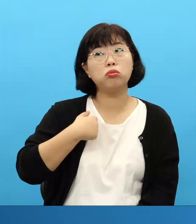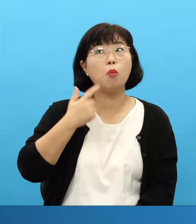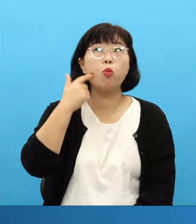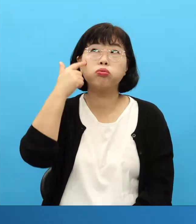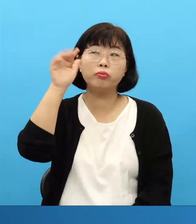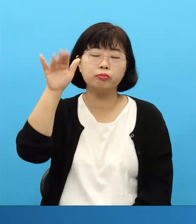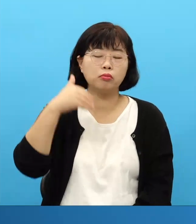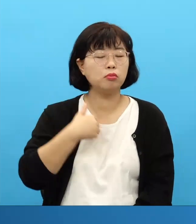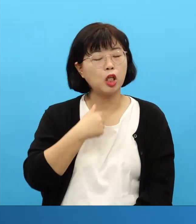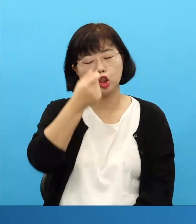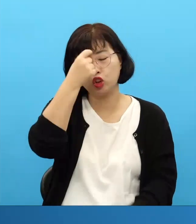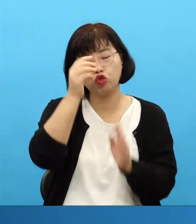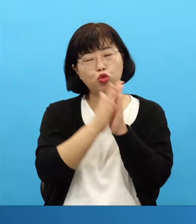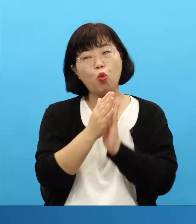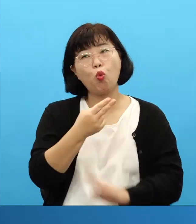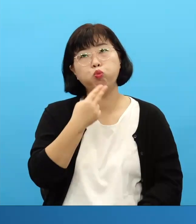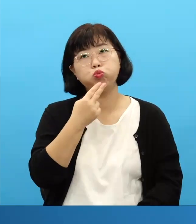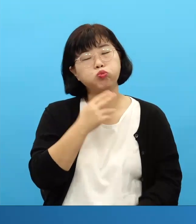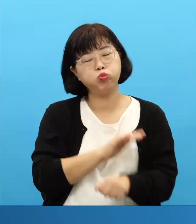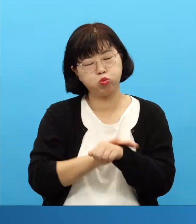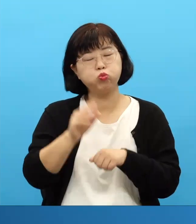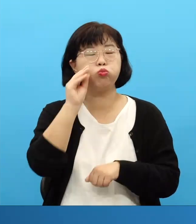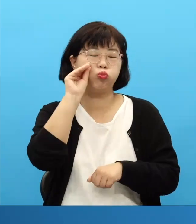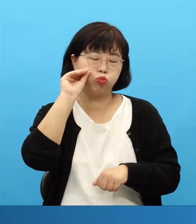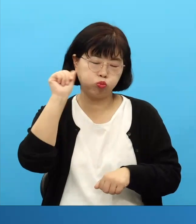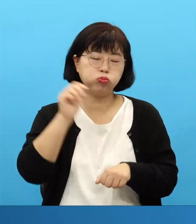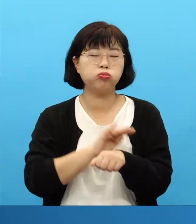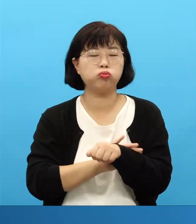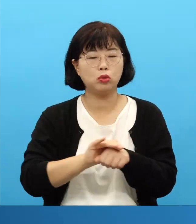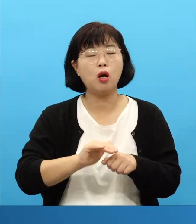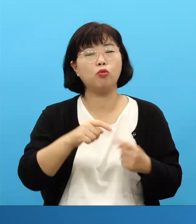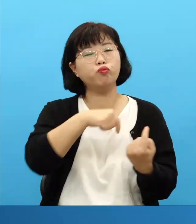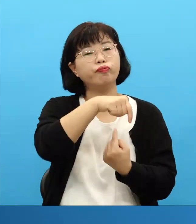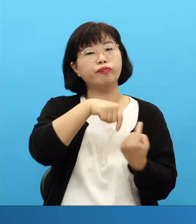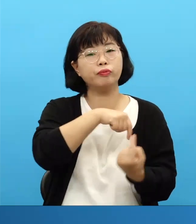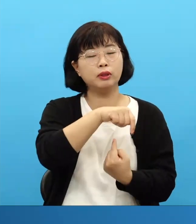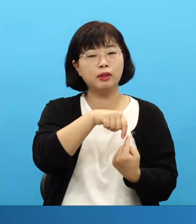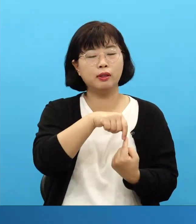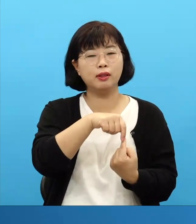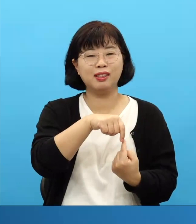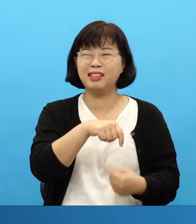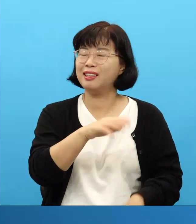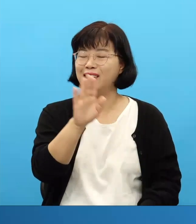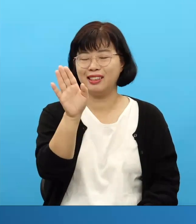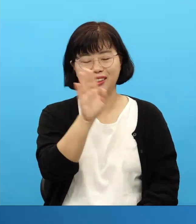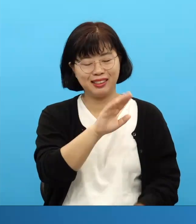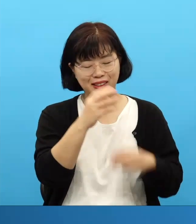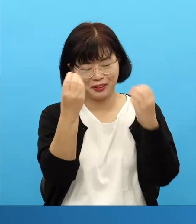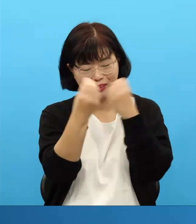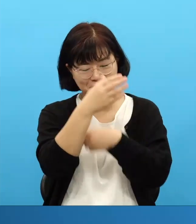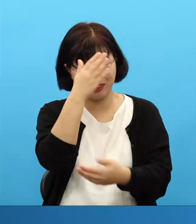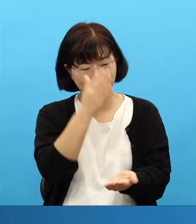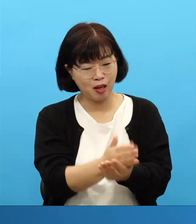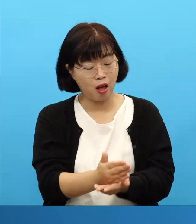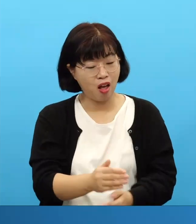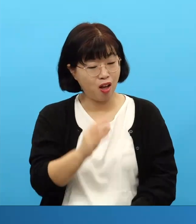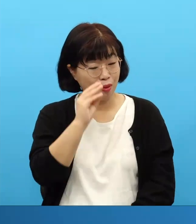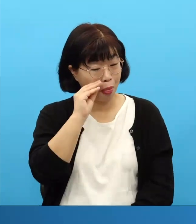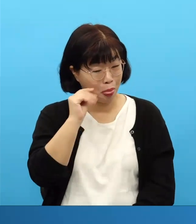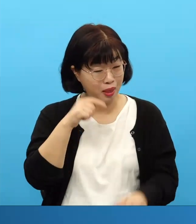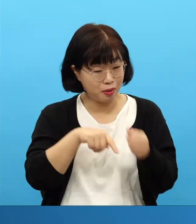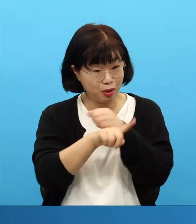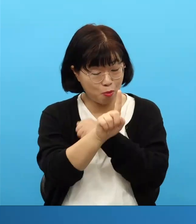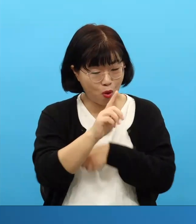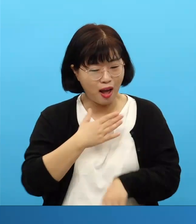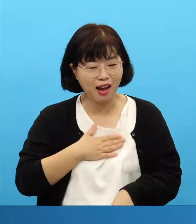I don't have to pray. No, it's not like that. Later on, you realize it doesn't. 여러분이 work. 되는 거는 교회 살릴 만큼 돼야 돼요. And so the things that are working for you, it must 거예요. be the point